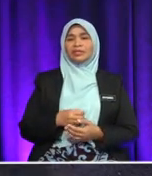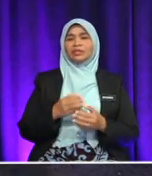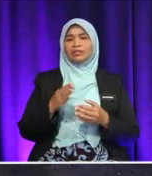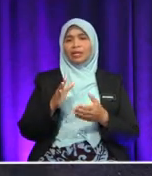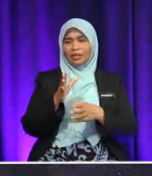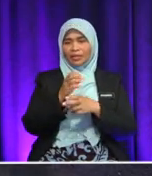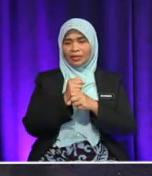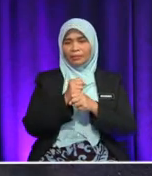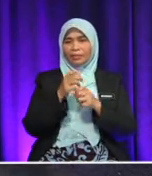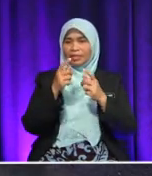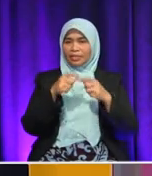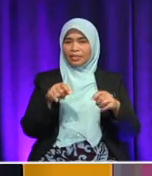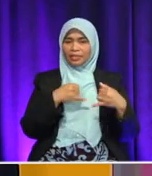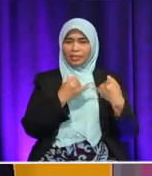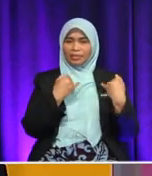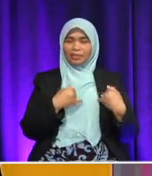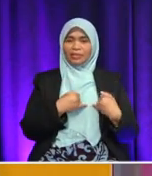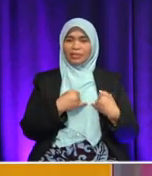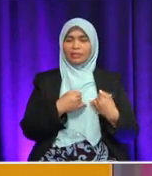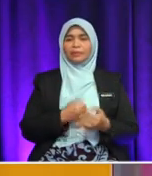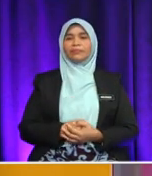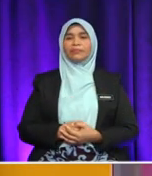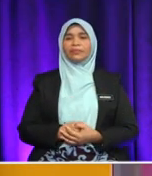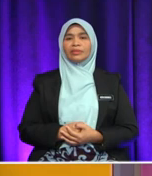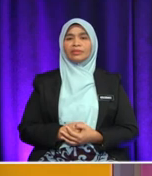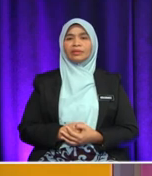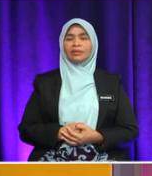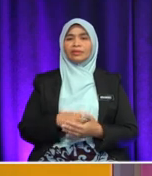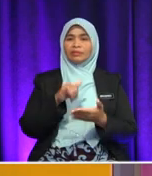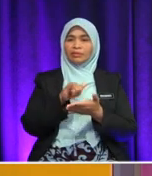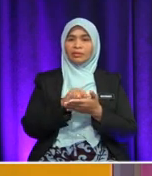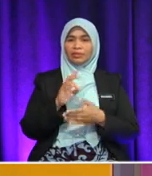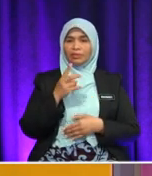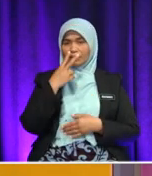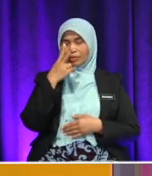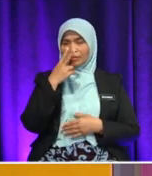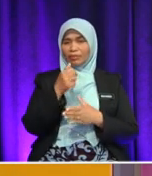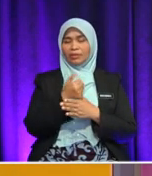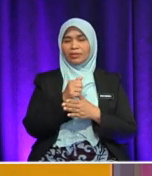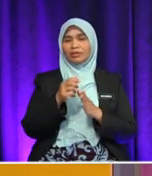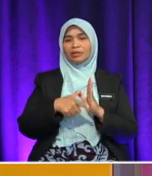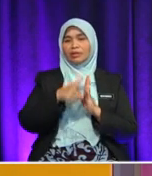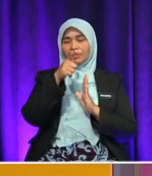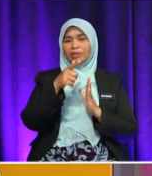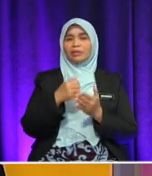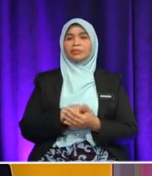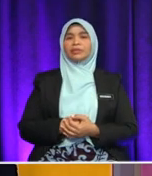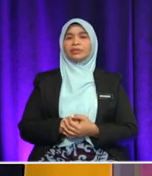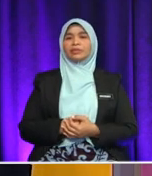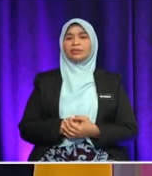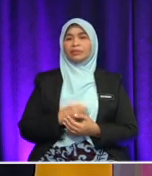Insya Allah kemudian kita lihat ya itu antara hikmah ya hikmah kelebihan ya Kelebihan